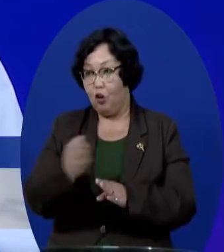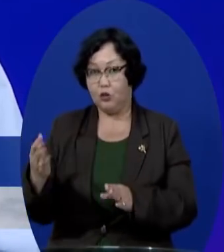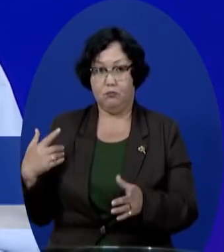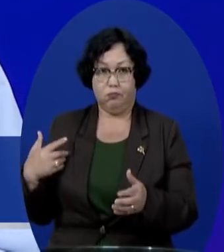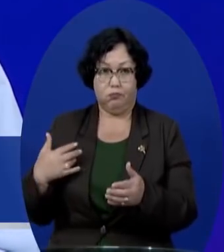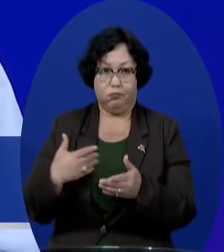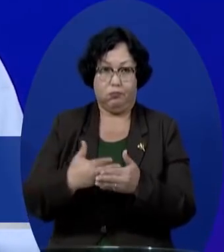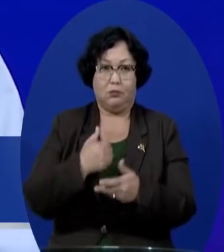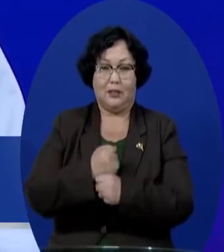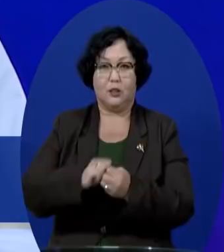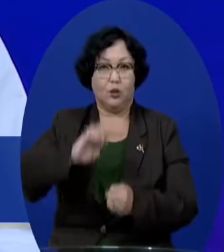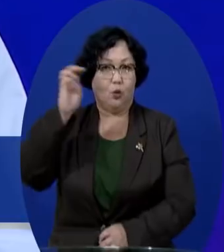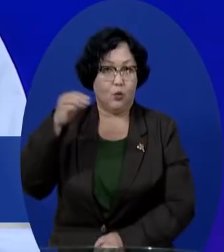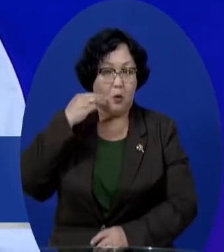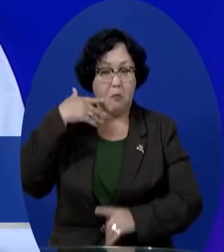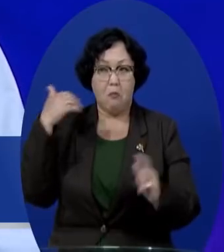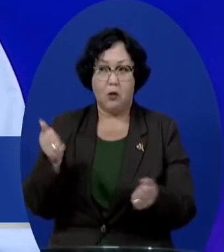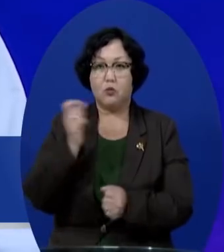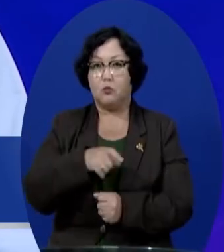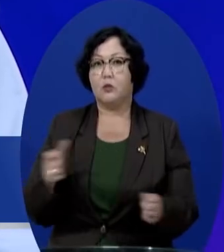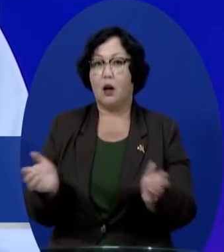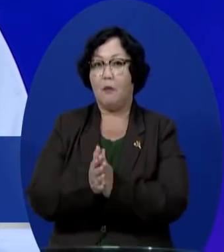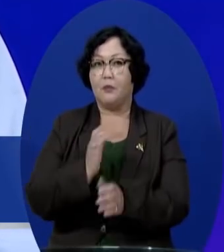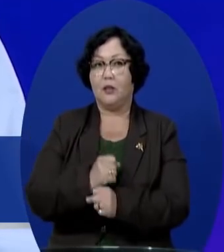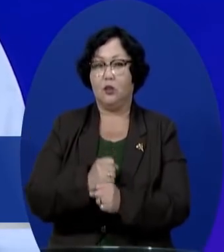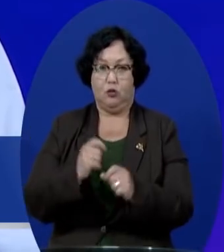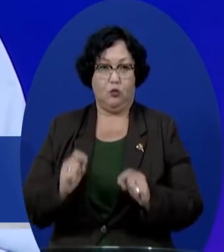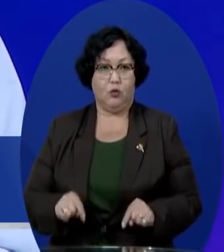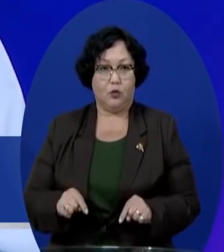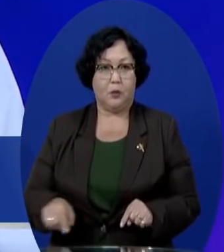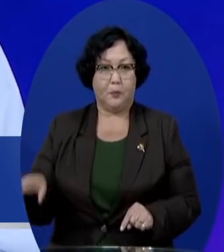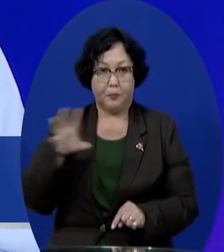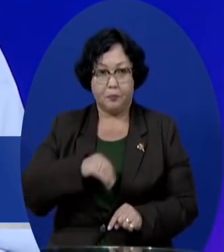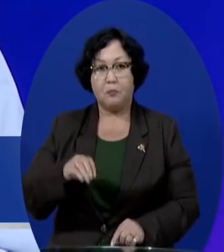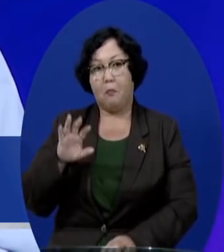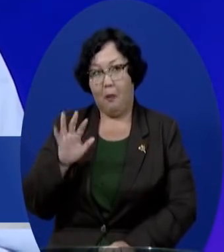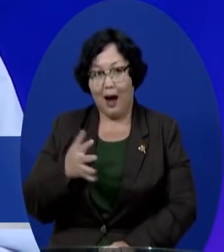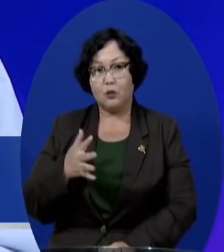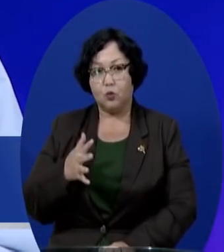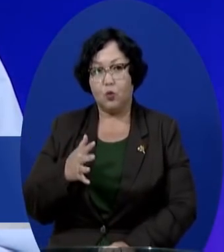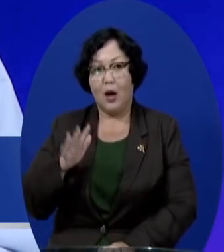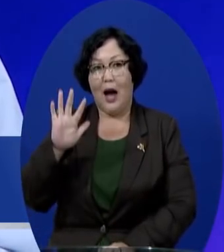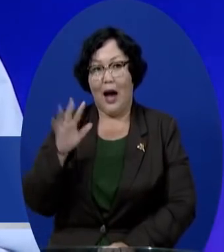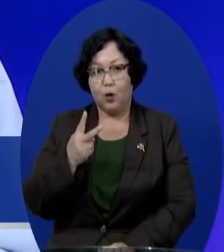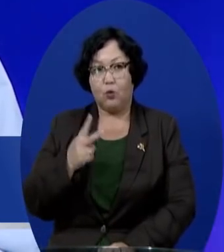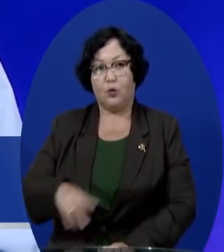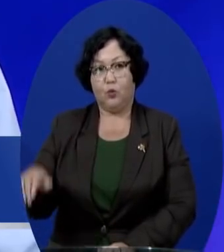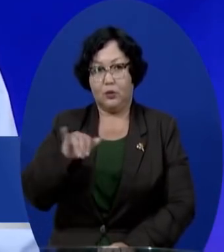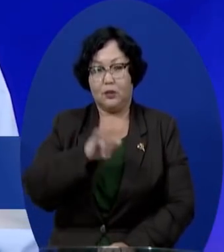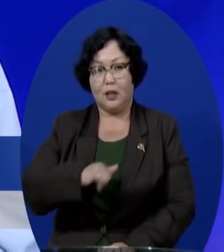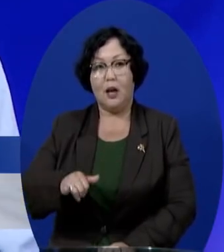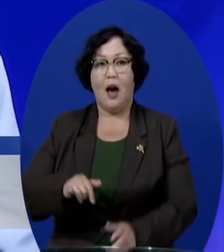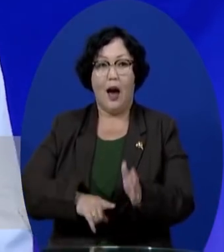олон туршлага хуримтлуулж малчтайгаа хамтран ажилласнаар өнөөдөр бид нэр замагдгүй энэ хоёр 12 улстай анхудаага цогор